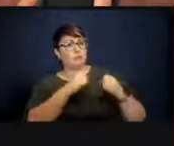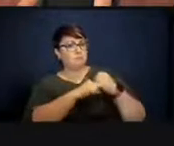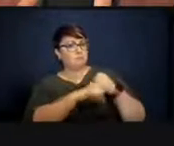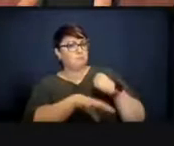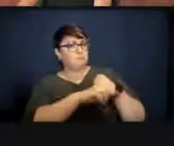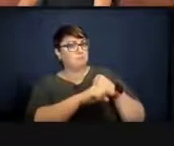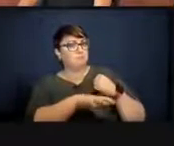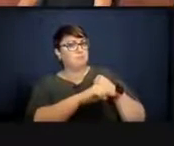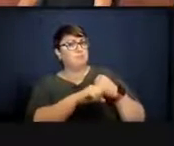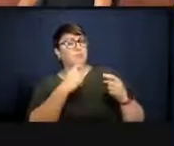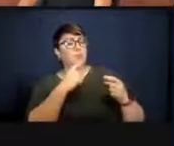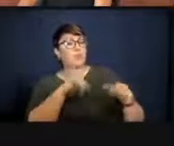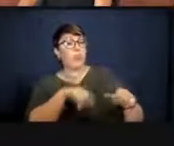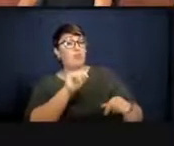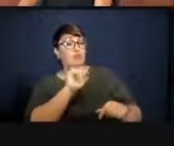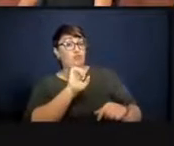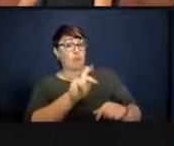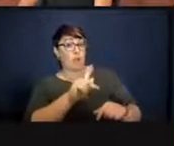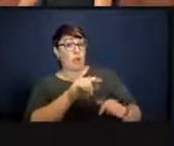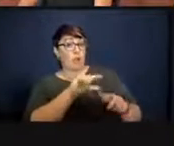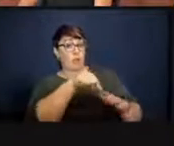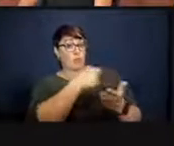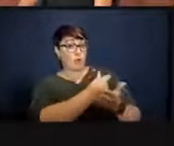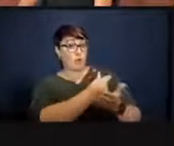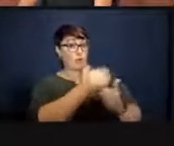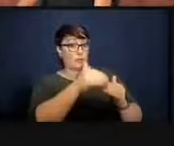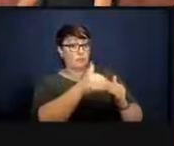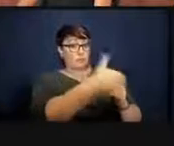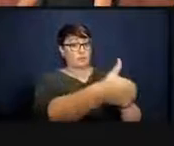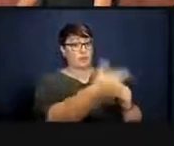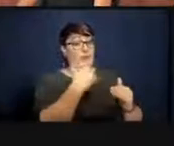نقطة نحن يمكننا أن نشدد عليها عندما